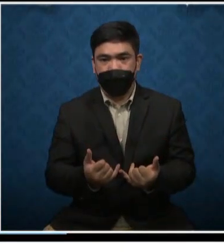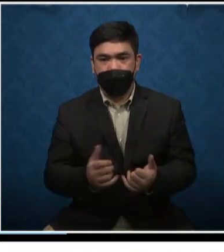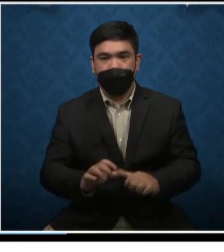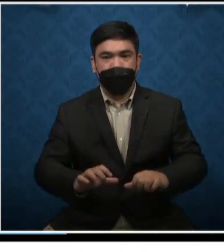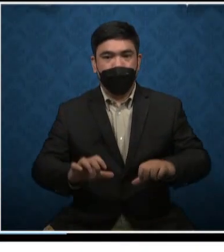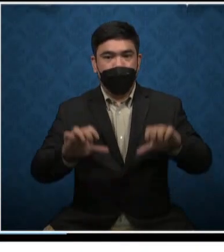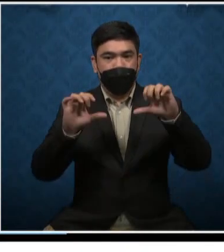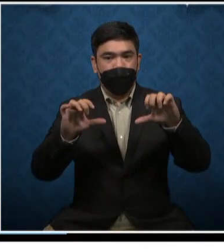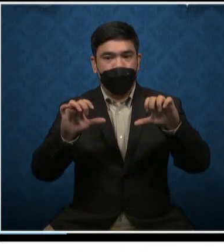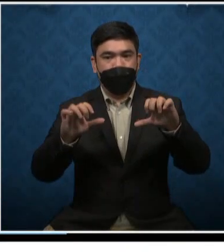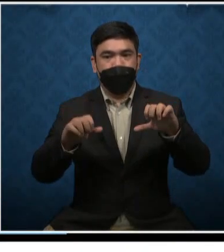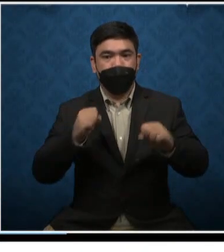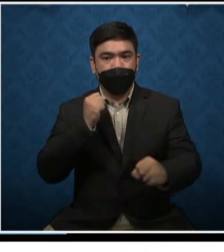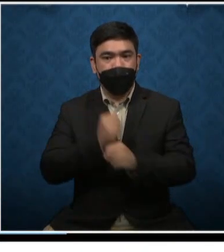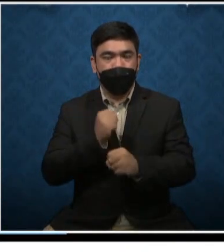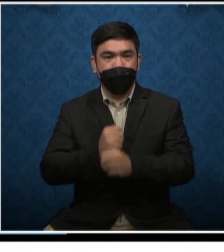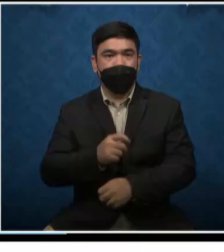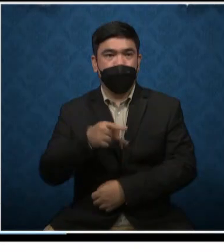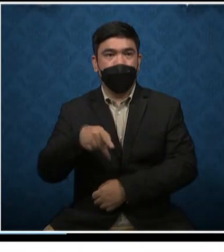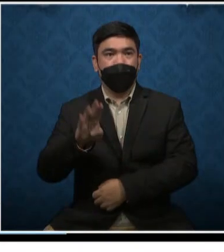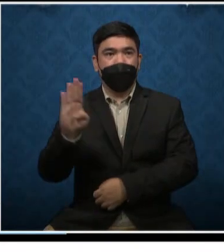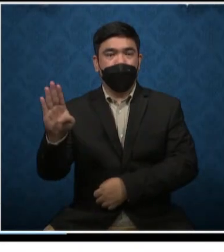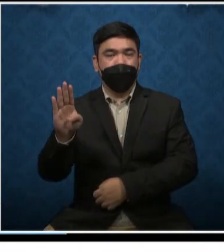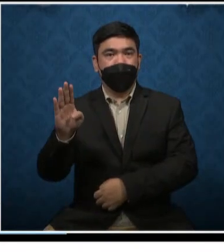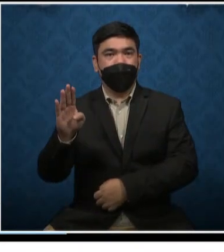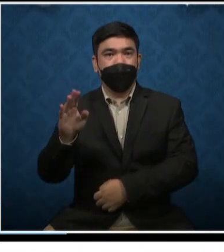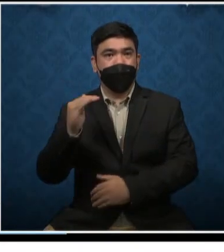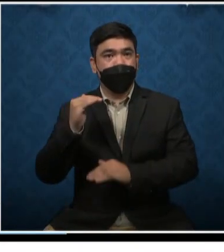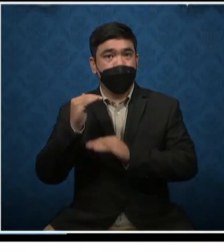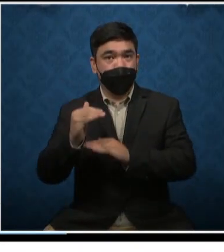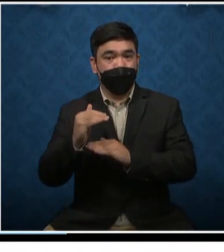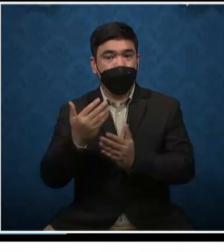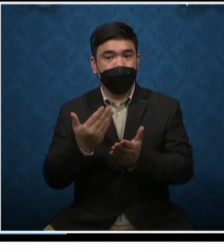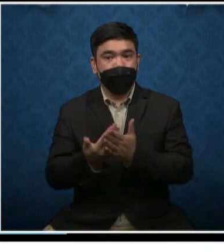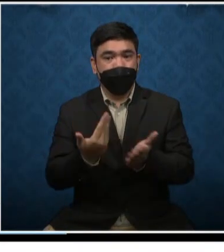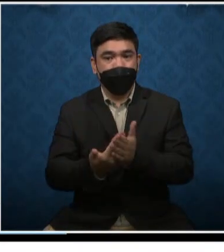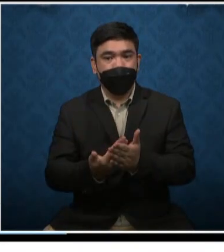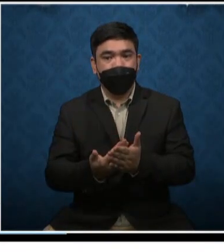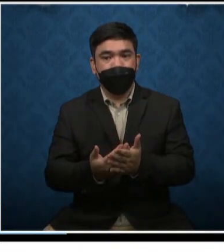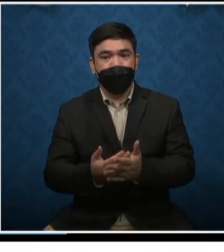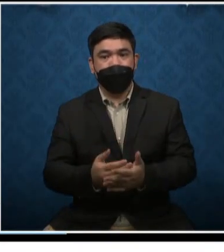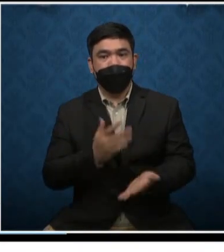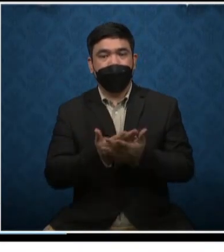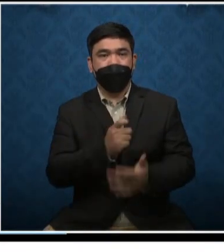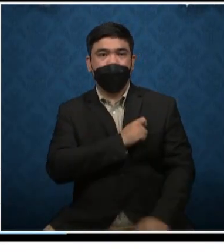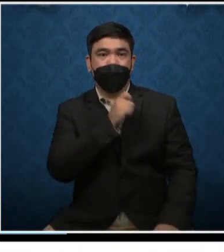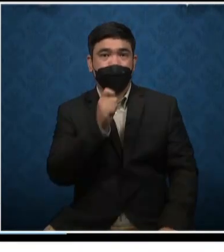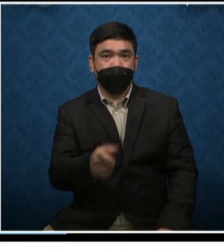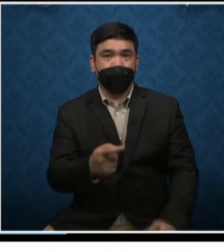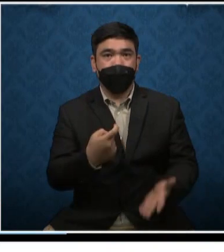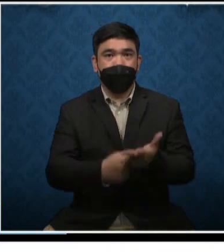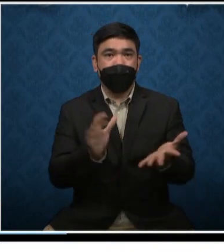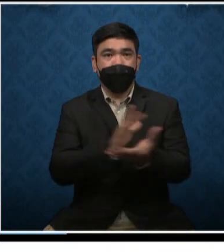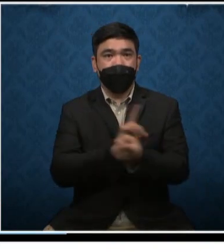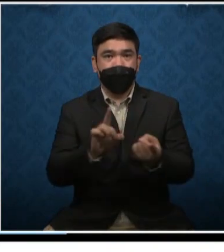บาลจึงสามารถตราเป็นพระราชกฤษฎีกาเพื่อกำหนดอัตราการจ่ายเงินสมทบของผู้ประกันต